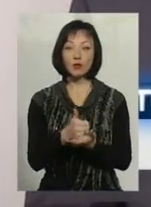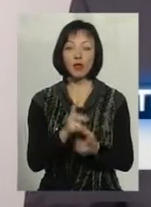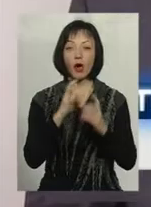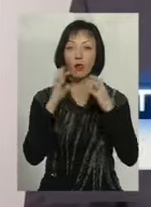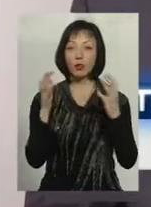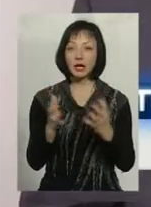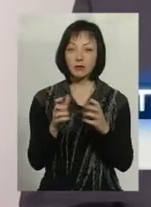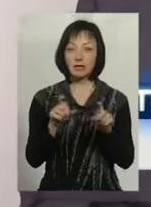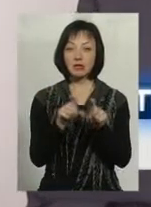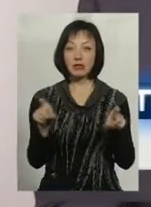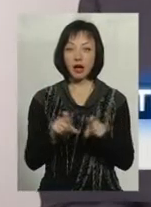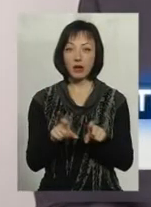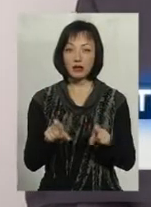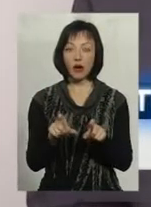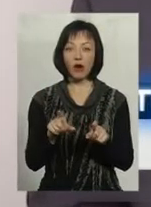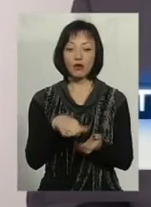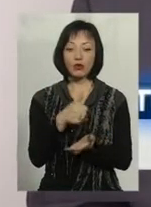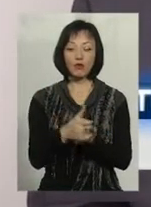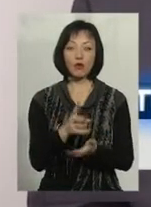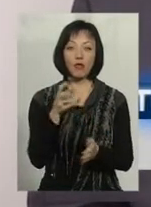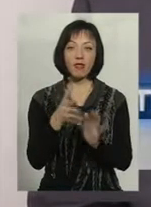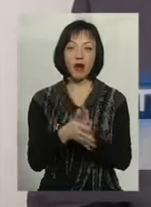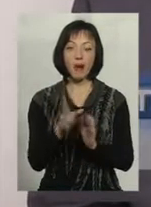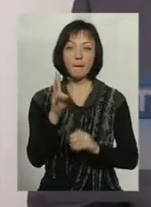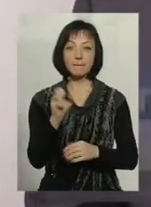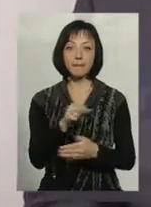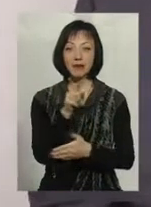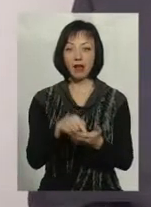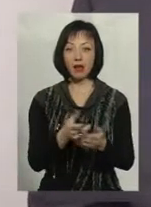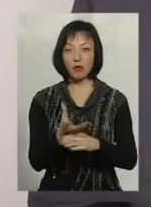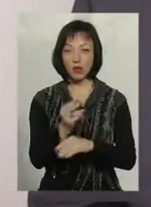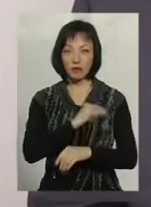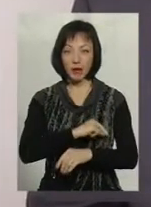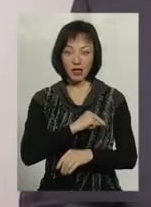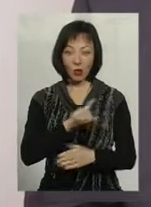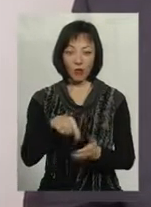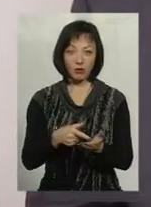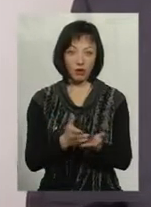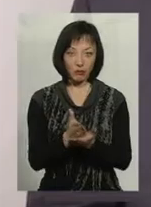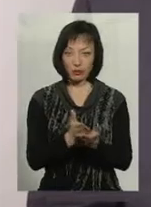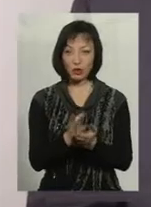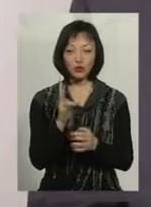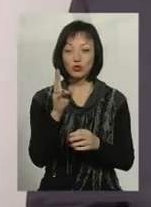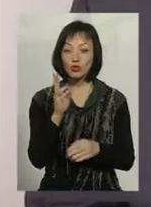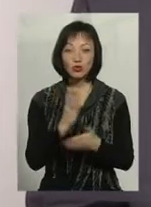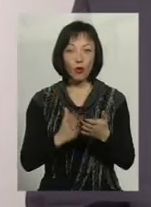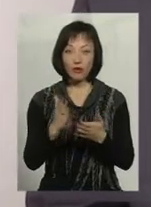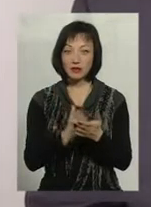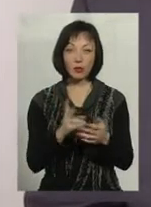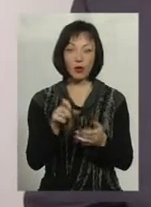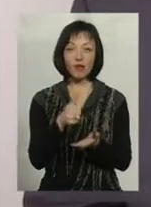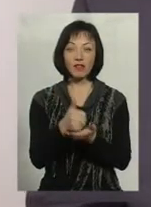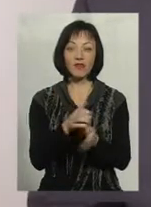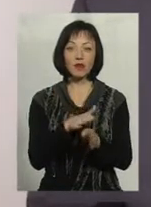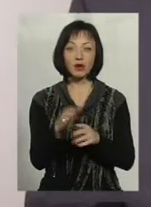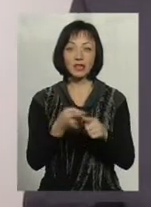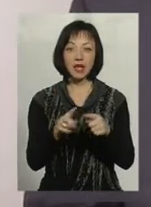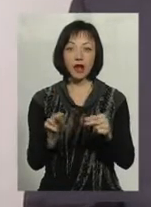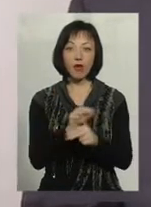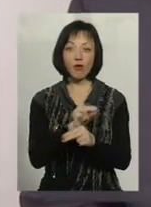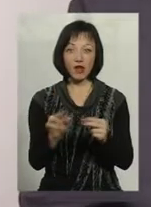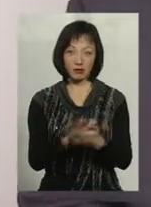персоналу будуть за рахунок власних коштів обласного бюджету. Для цих цілей, безумовно, передбачена певна дотація з державного